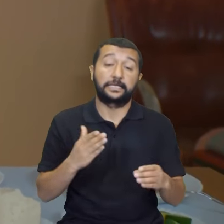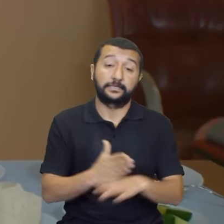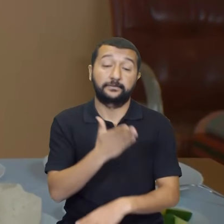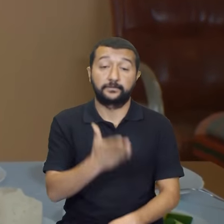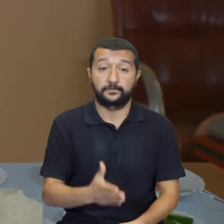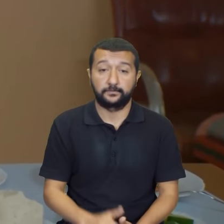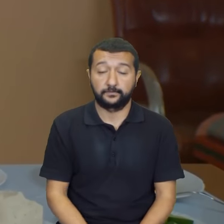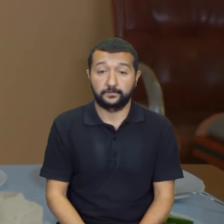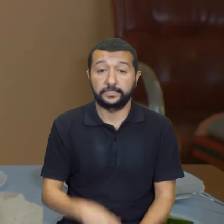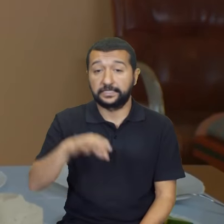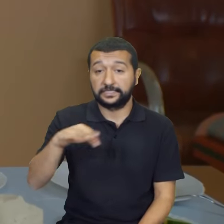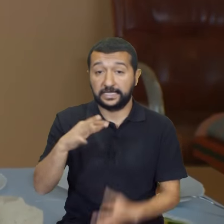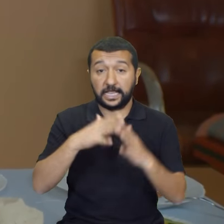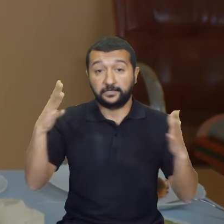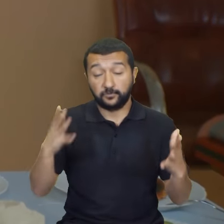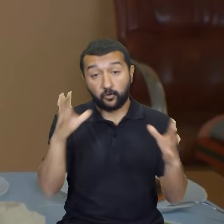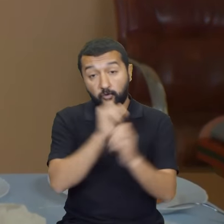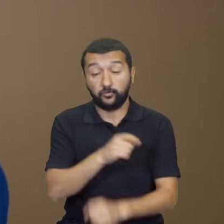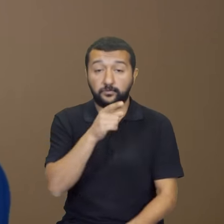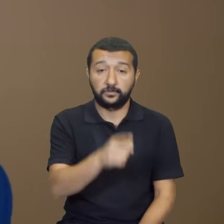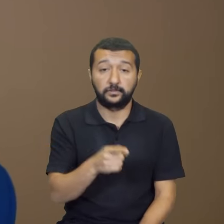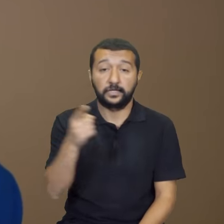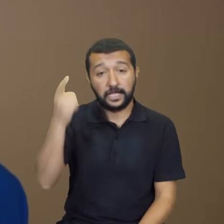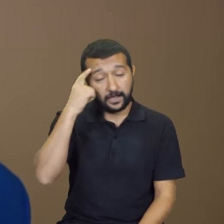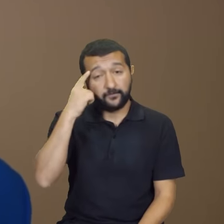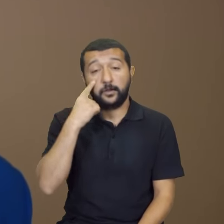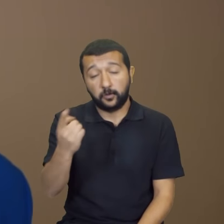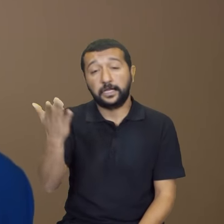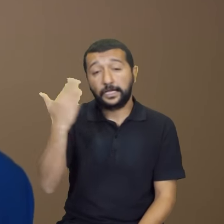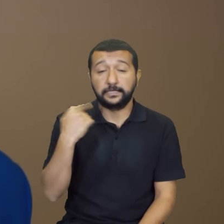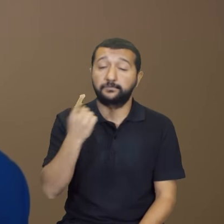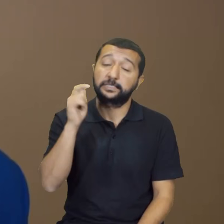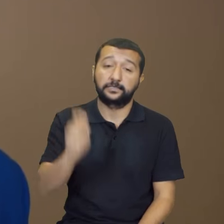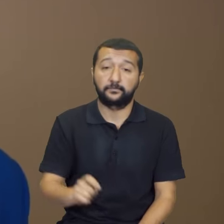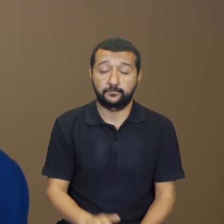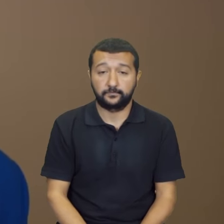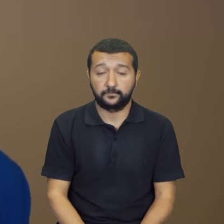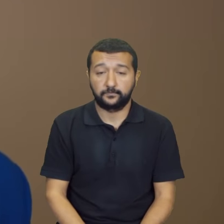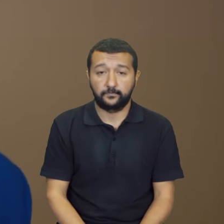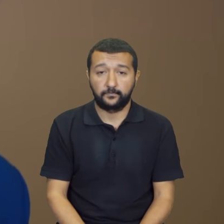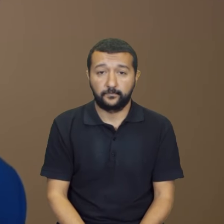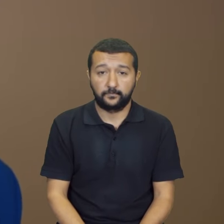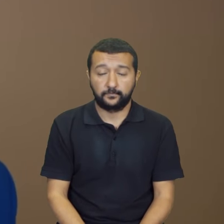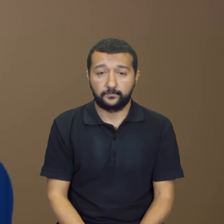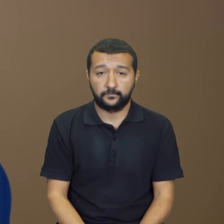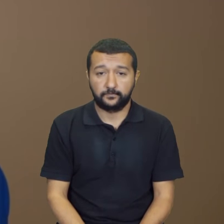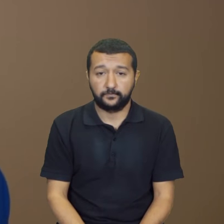aslında. Çayın açık mı olsun, koyu mu? Kafana göre getir işte bir şey ya.